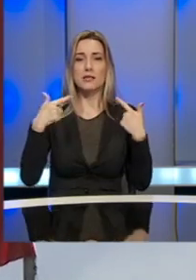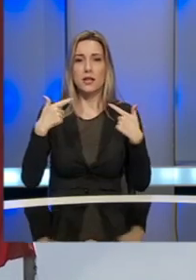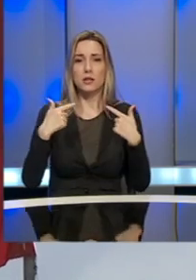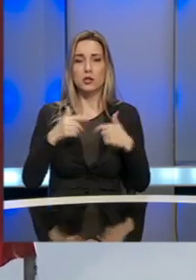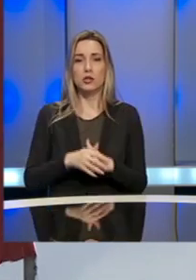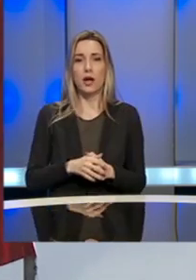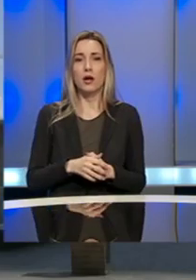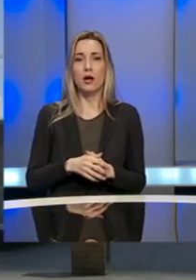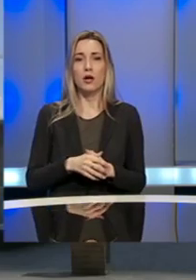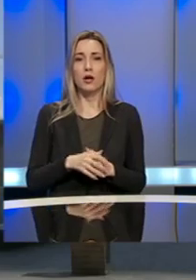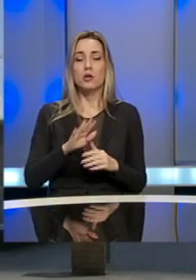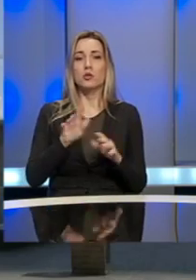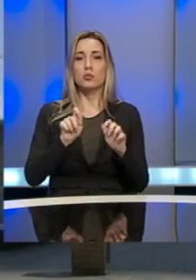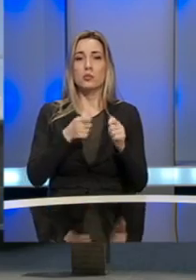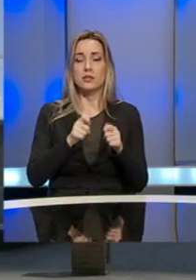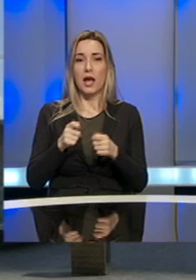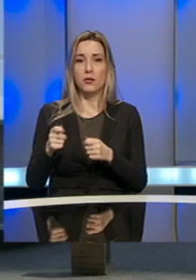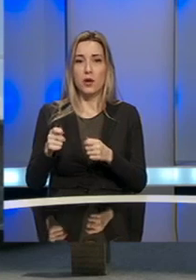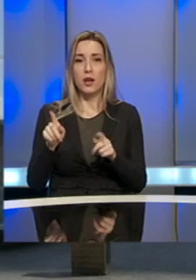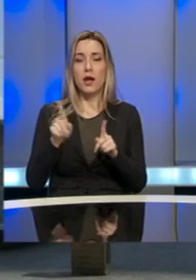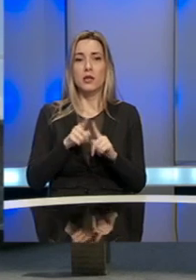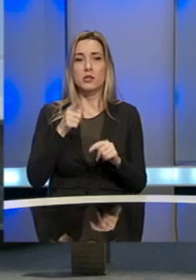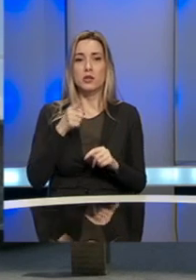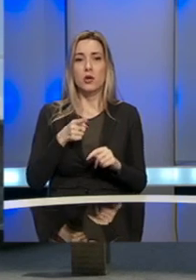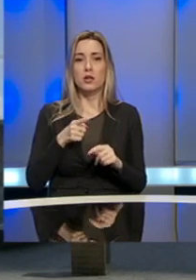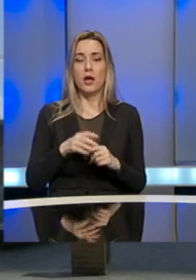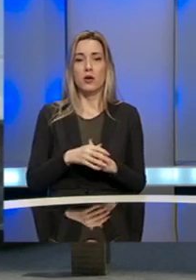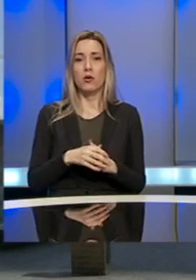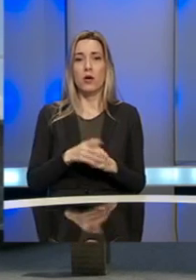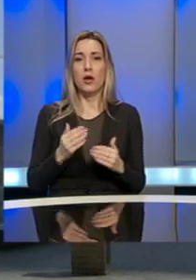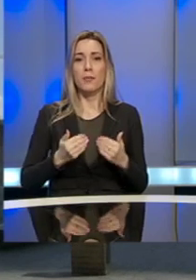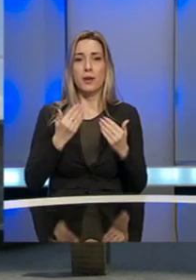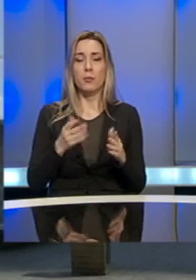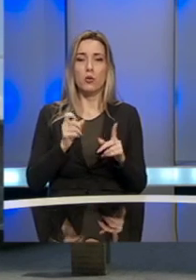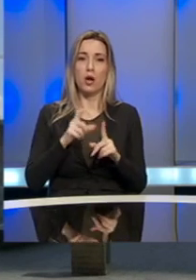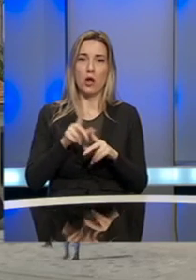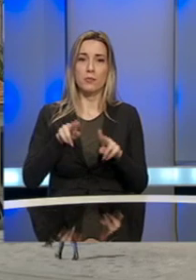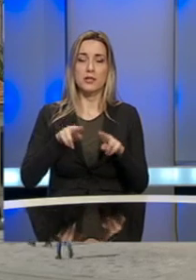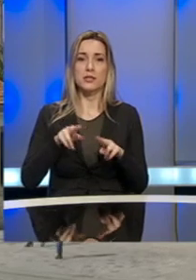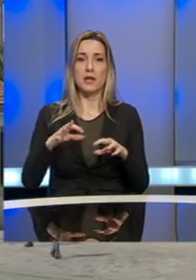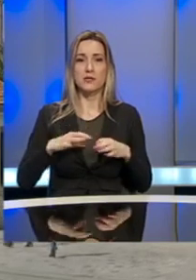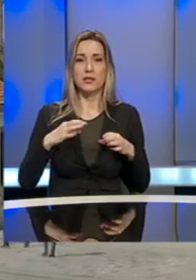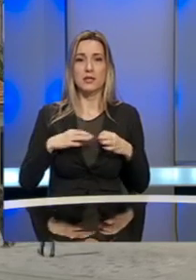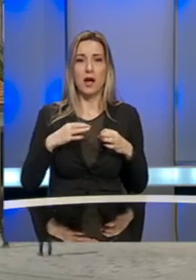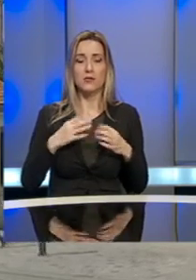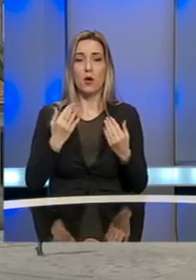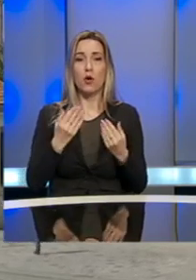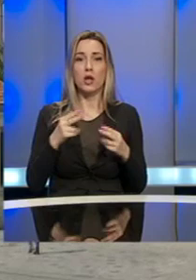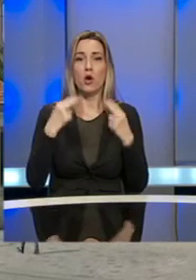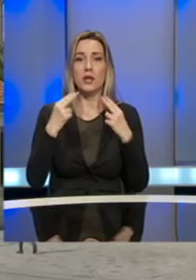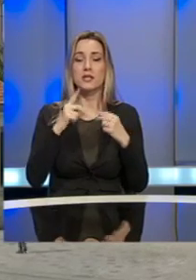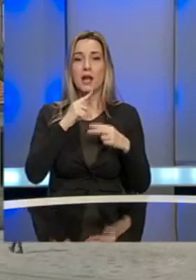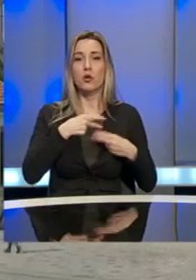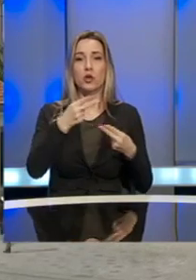ovdje u Istanbulu su zatvorena. Isto tako, izdata je preporuka od Ministarstva zdravlja ukoliko restorani koji